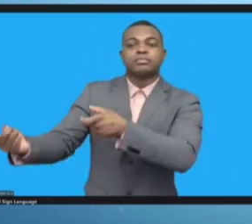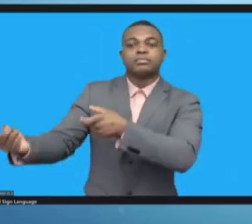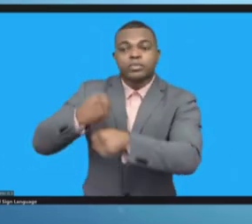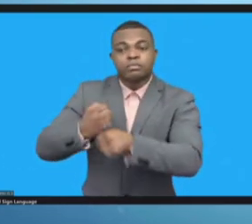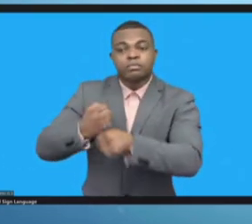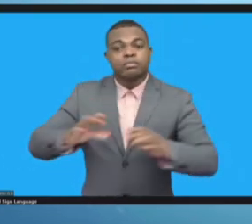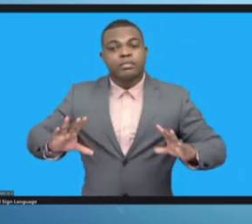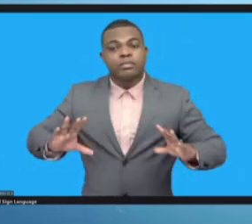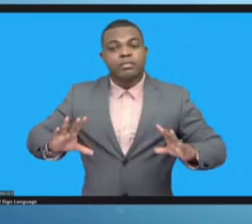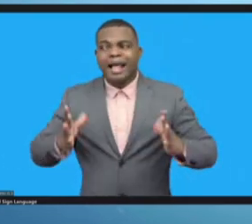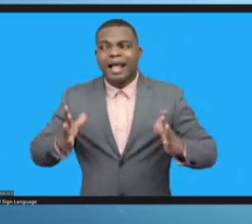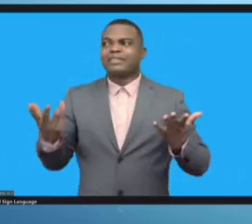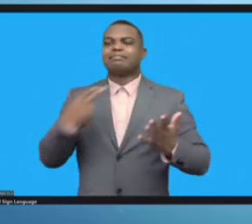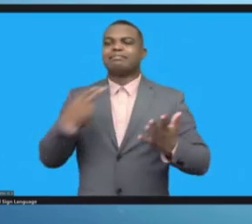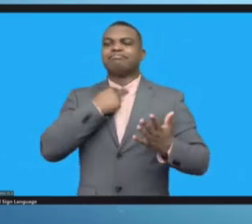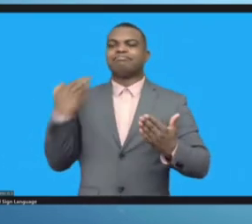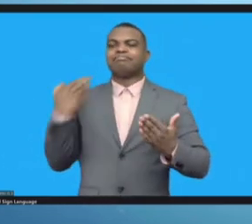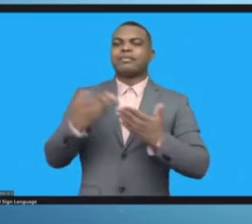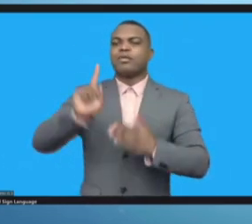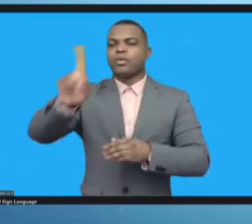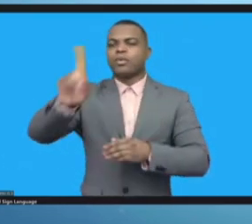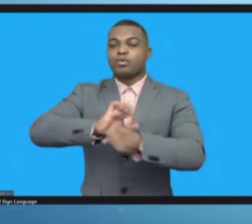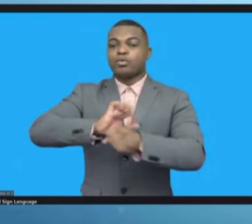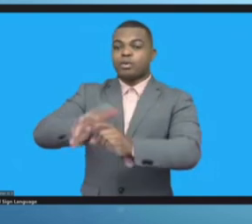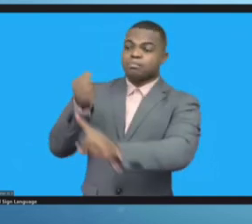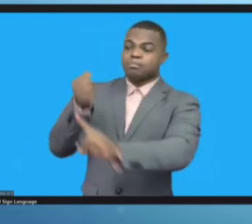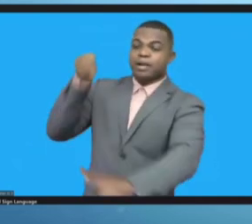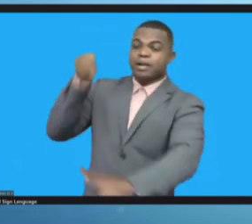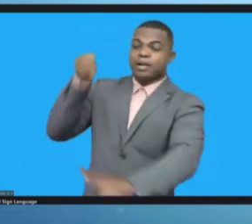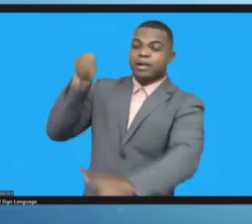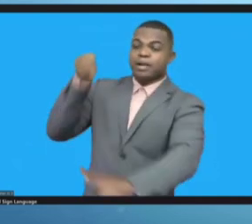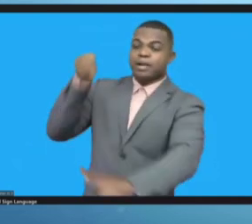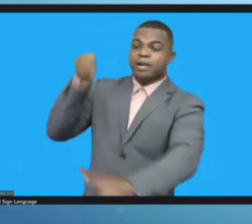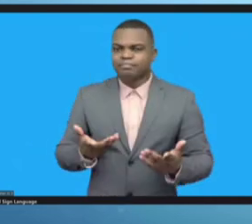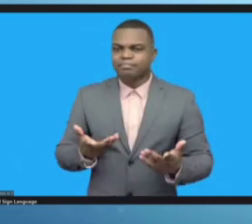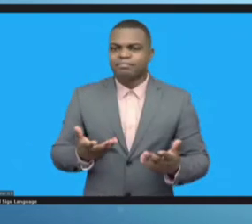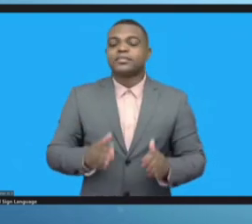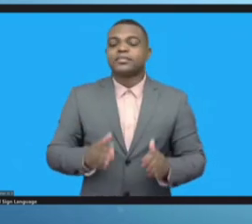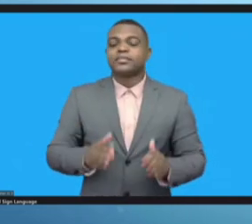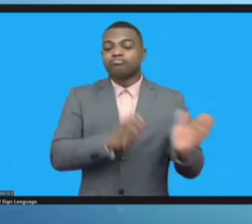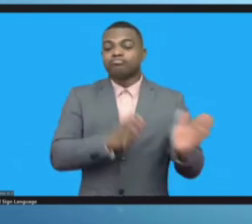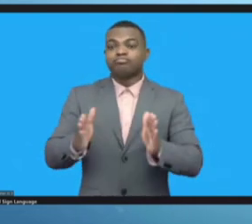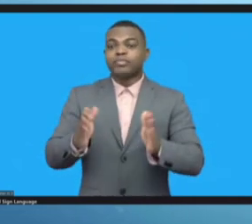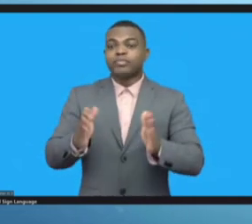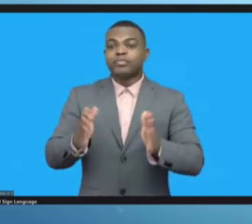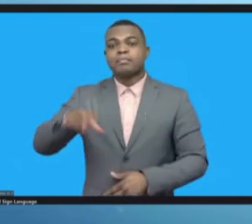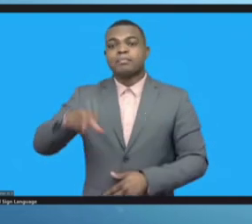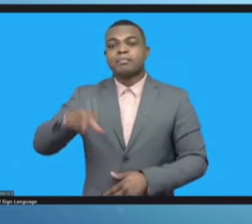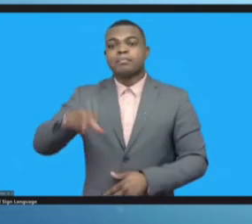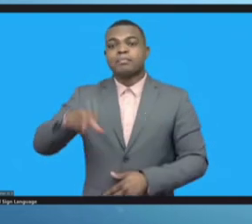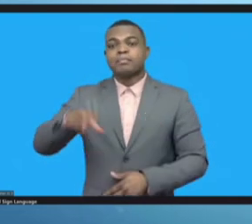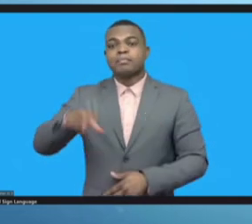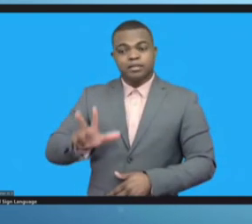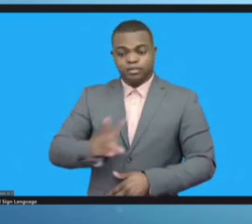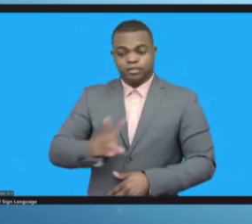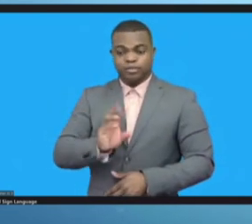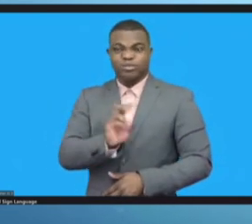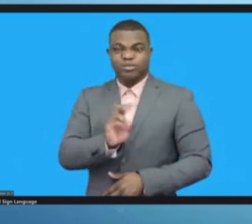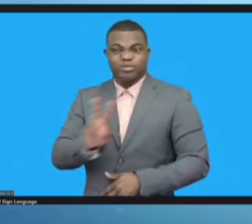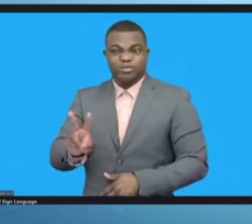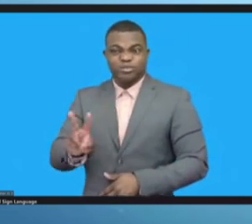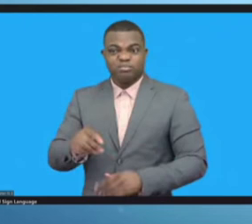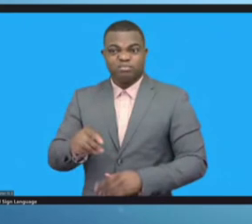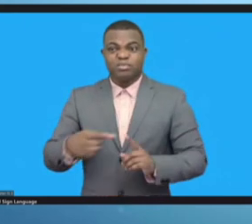bénéficiaires depuis mars 2022, pour une somme en millions de dollars. Le travail fourni